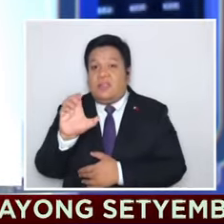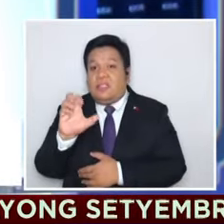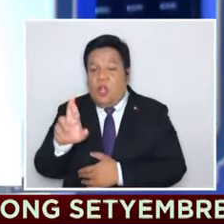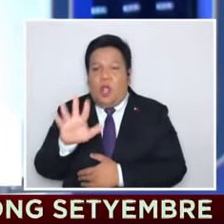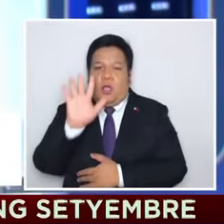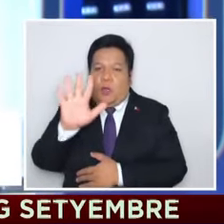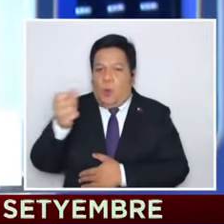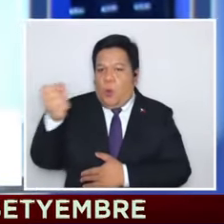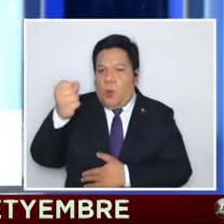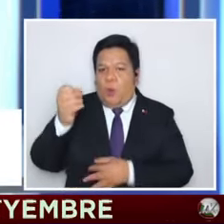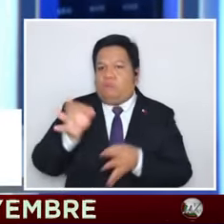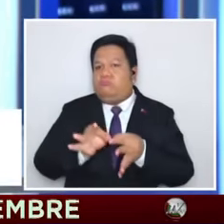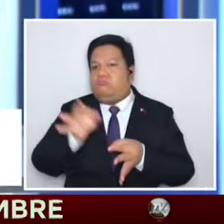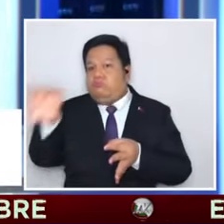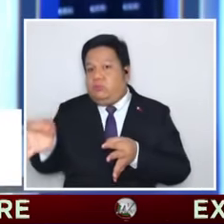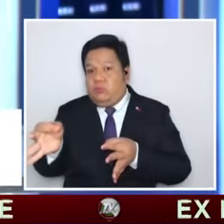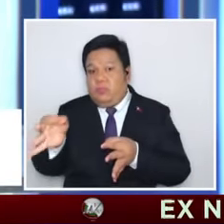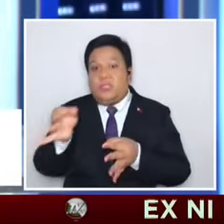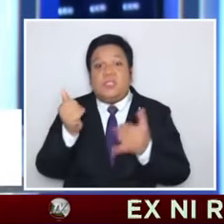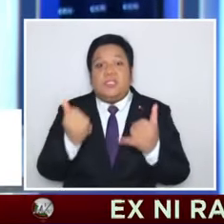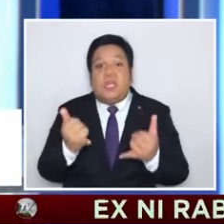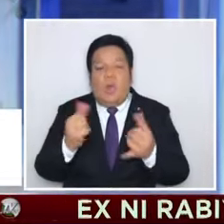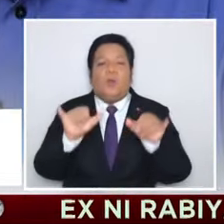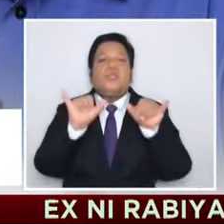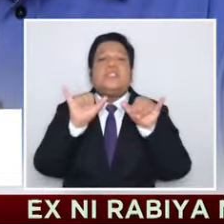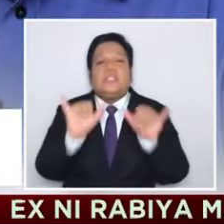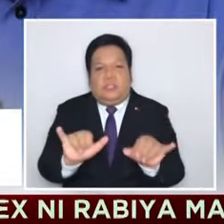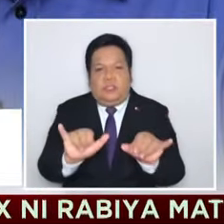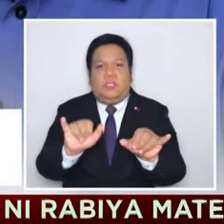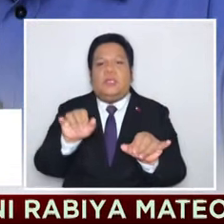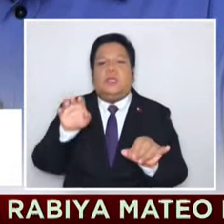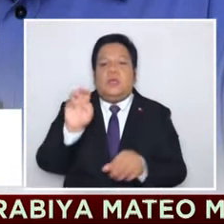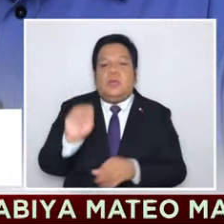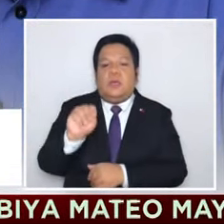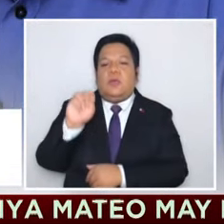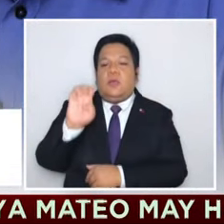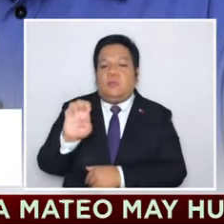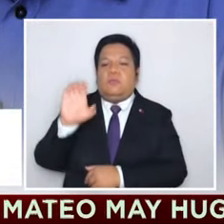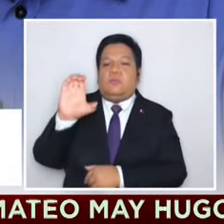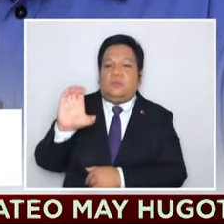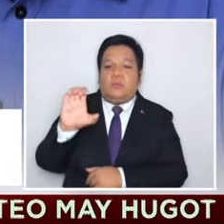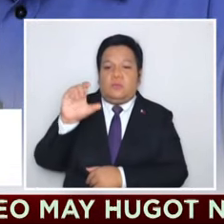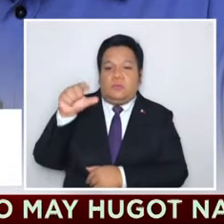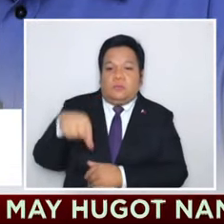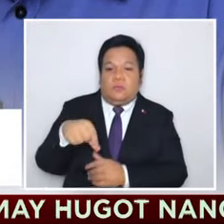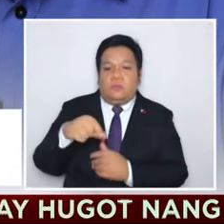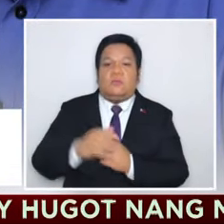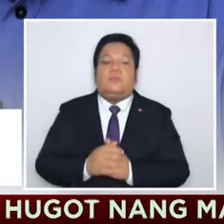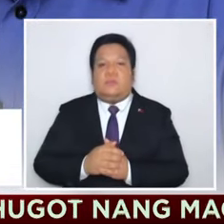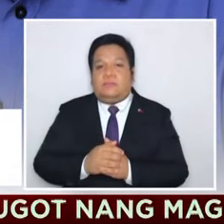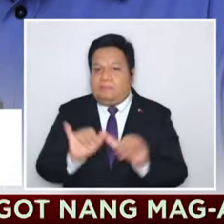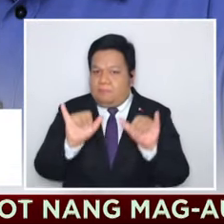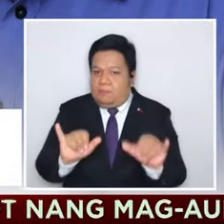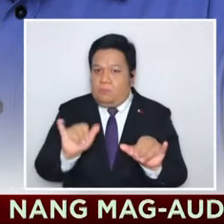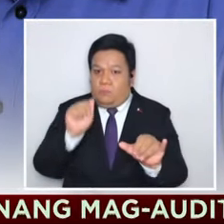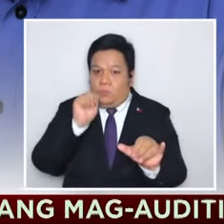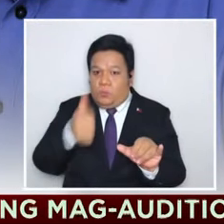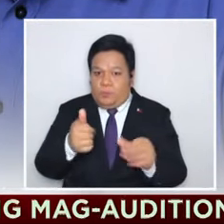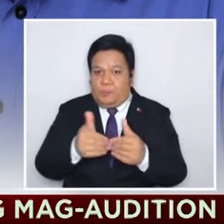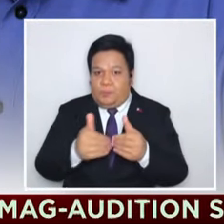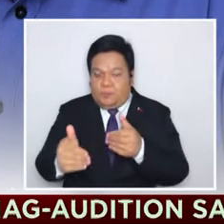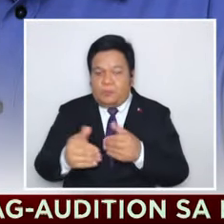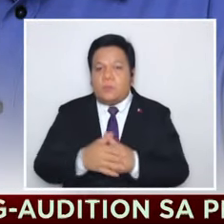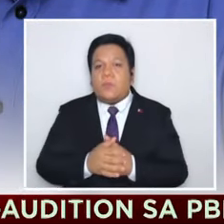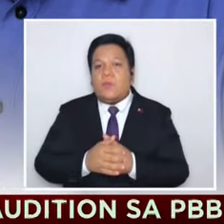NCR. Kaya dahil po dito, mananatili ang Metro Manila sa ilalim ng MECQ,